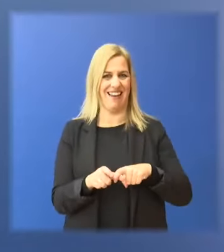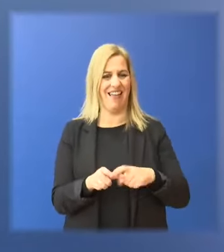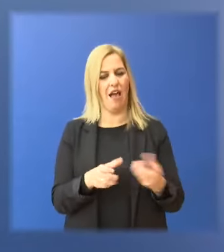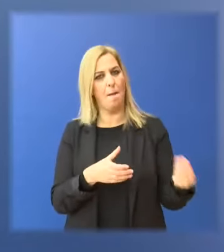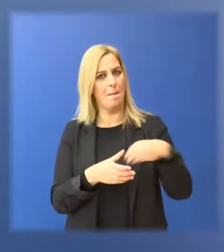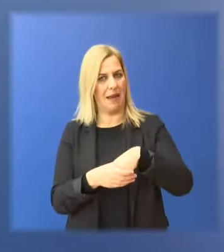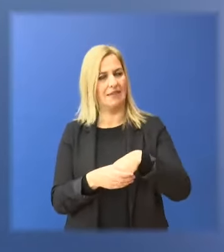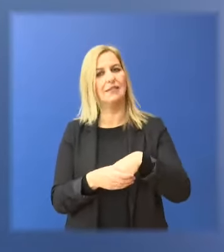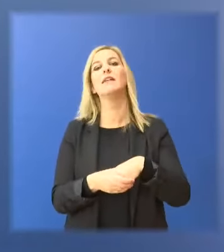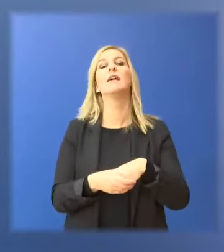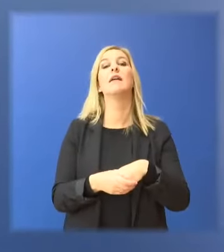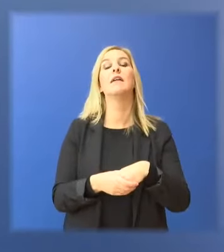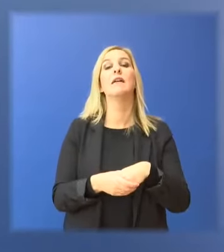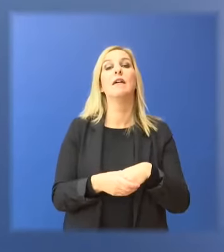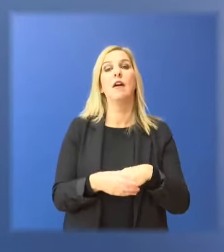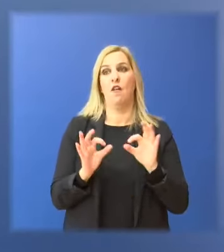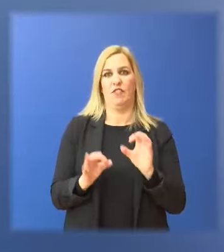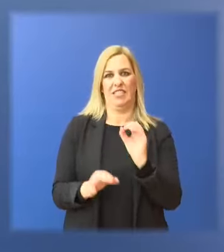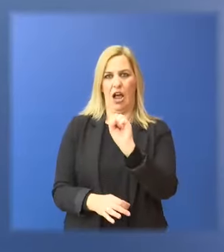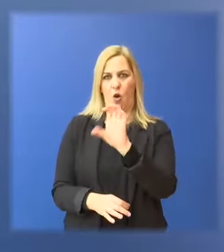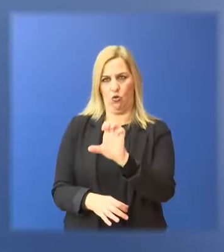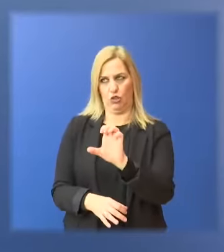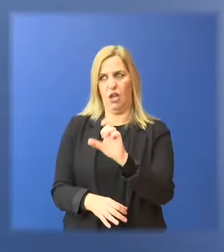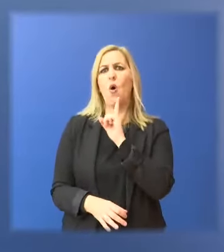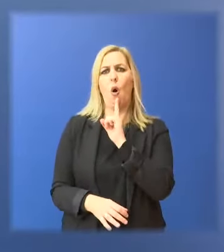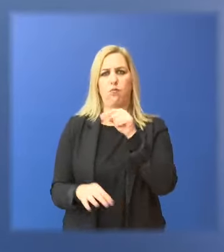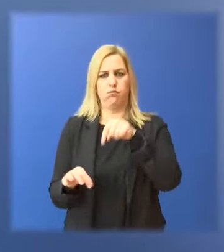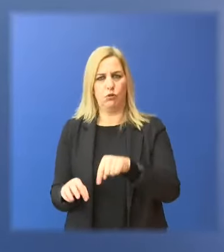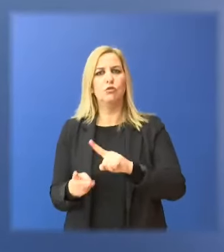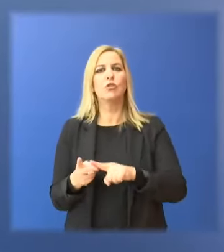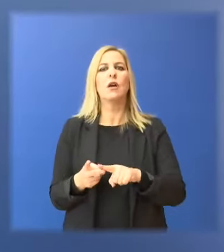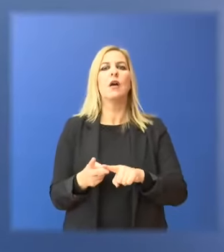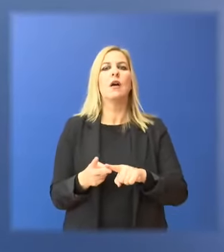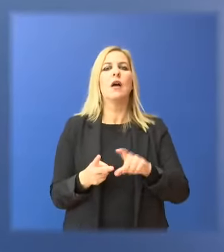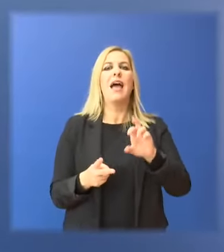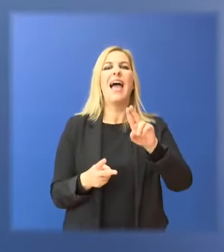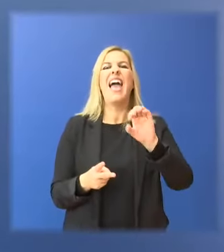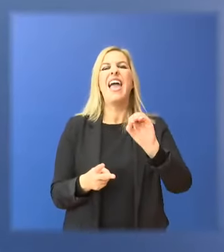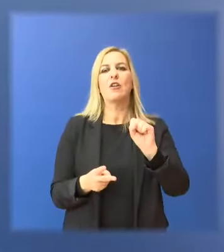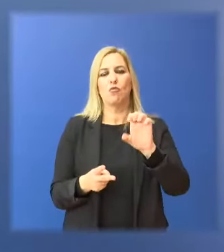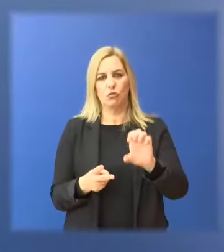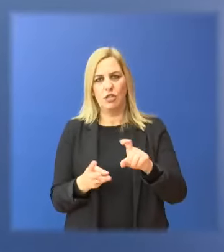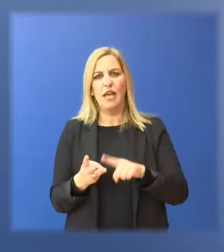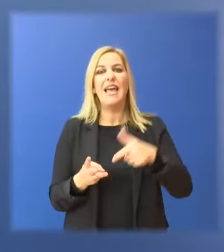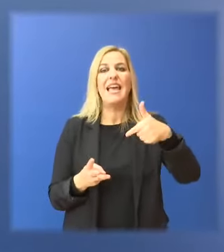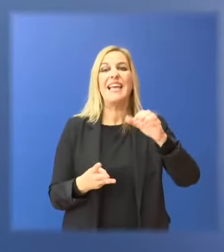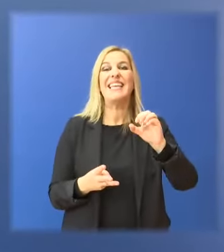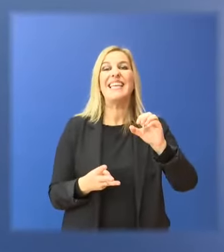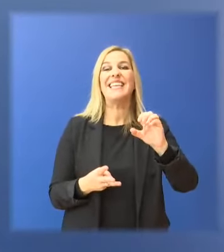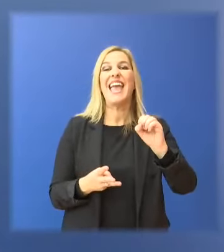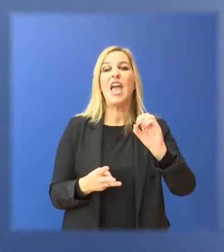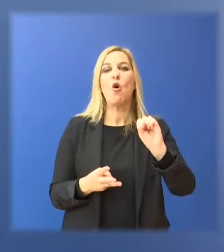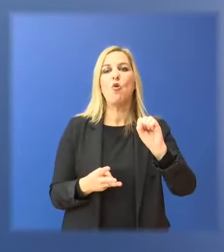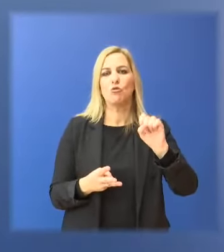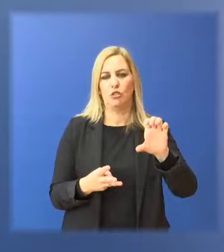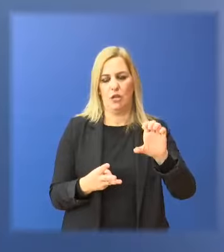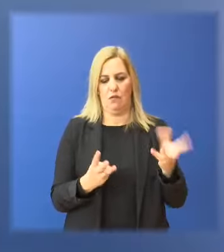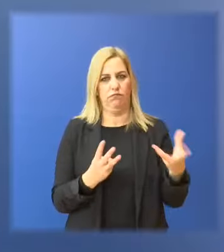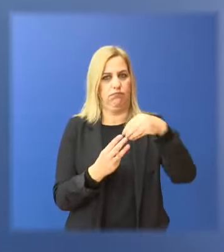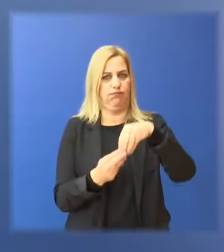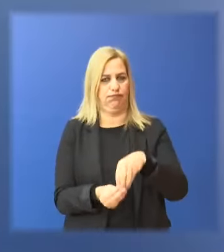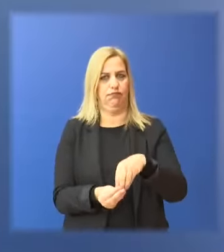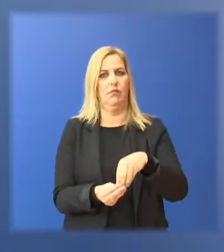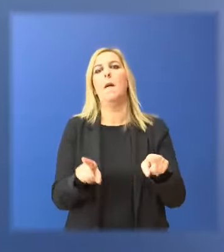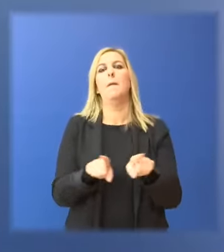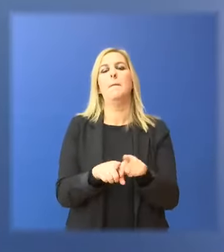πλέον, πέραν του σημερινού ΟΣΕ, η Εργοσέ ΑΕ και η Γεωσέ ΑΕ, κατά το μέρος που αφορά στα